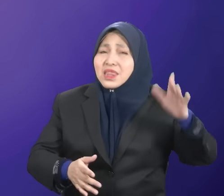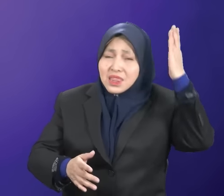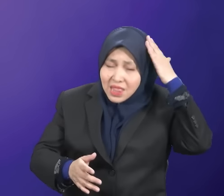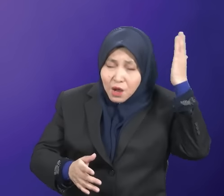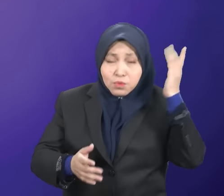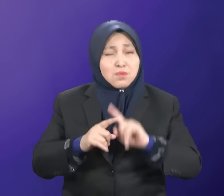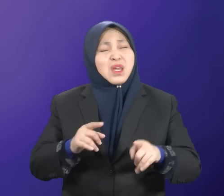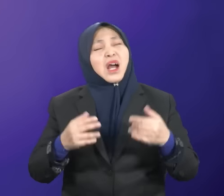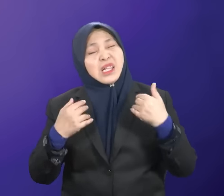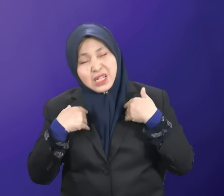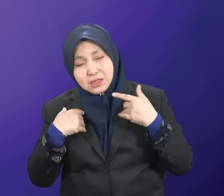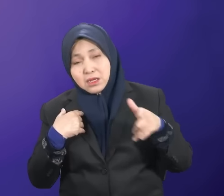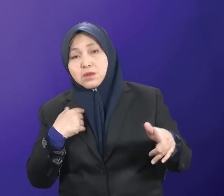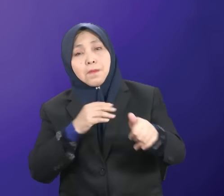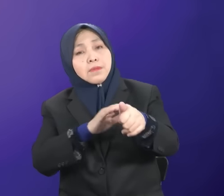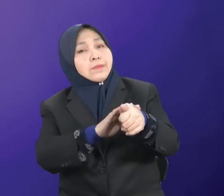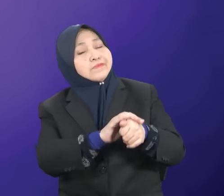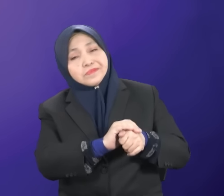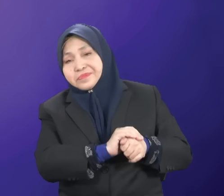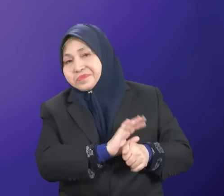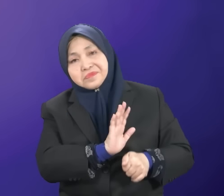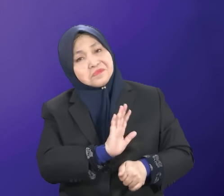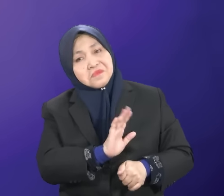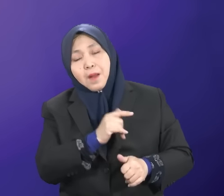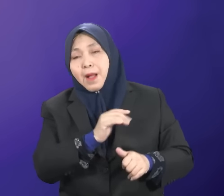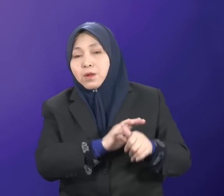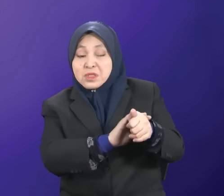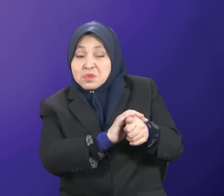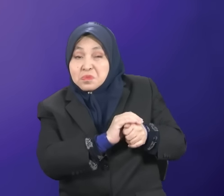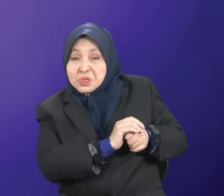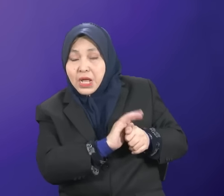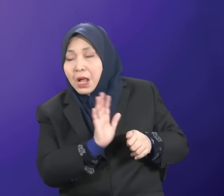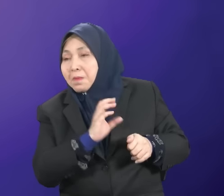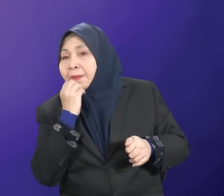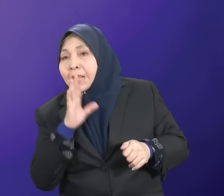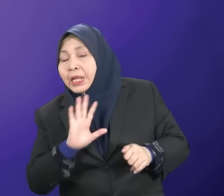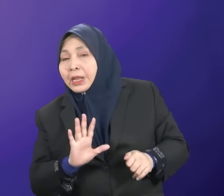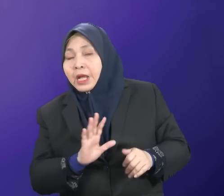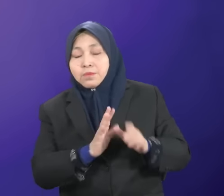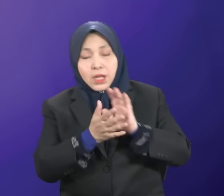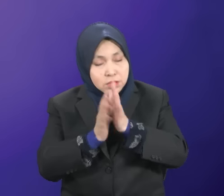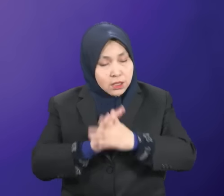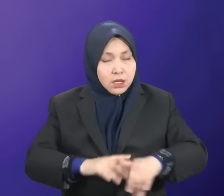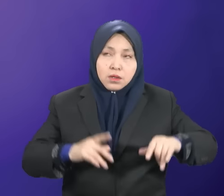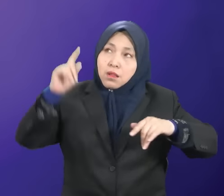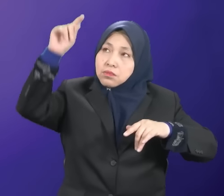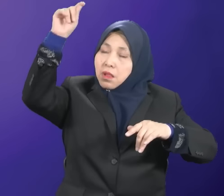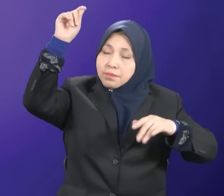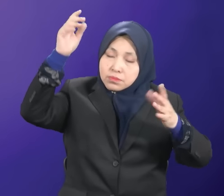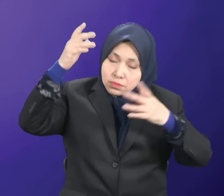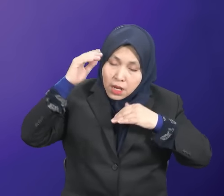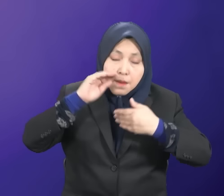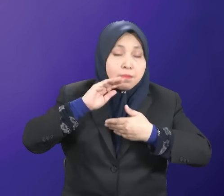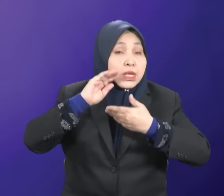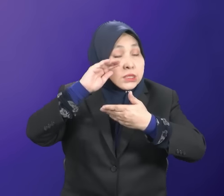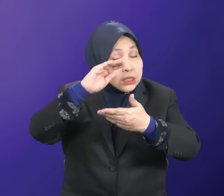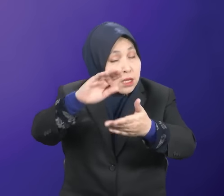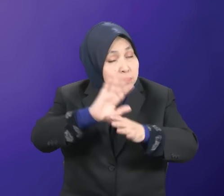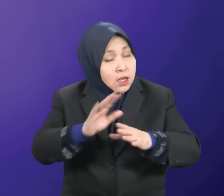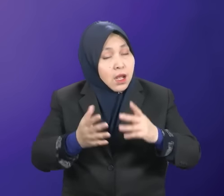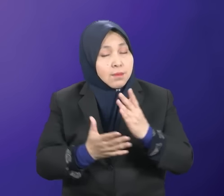mereka yang menyembunyikannya ayat 147 Tuhan berpesan agar tidak meragui kebenarannya dan pada ayat